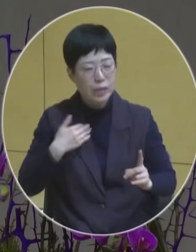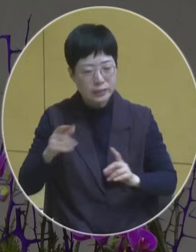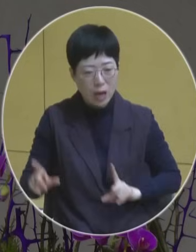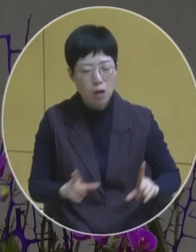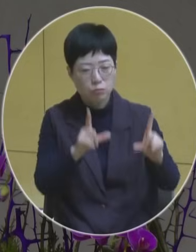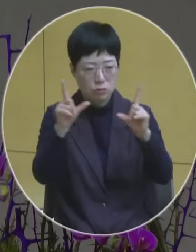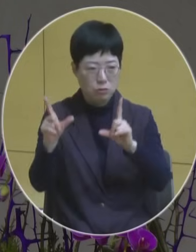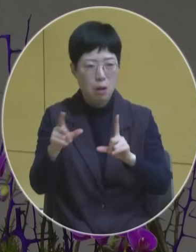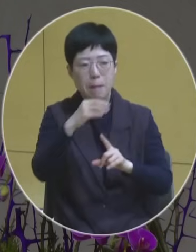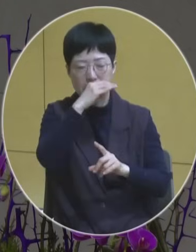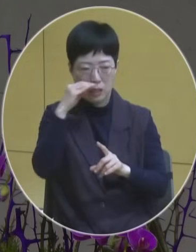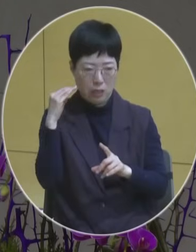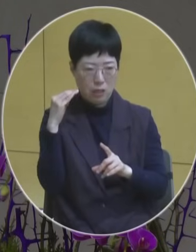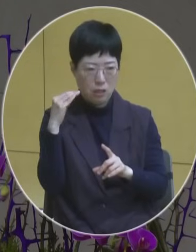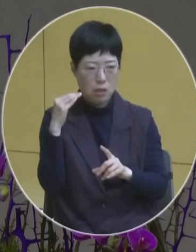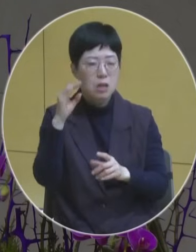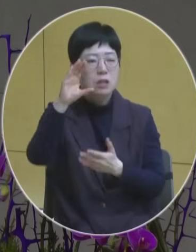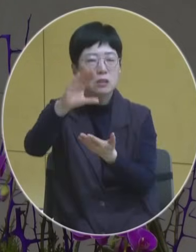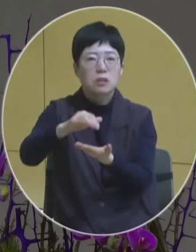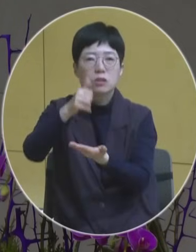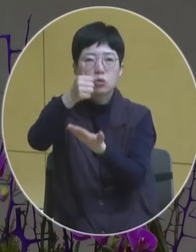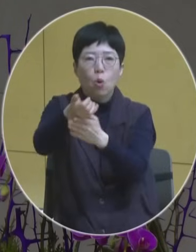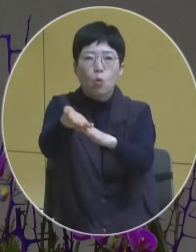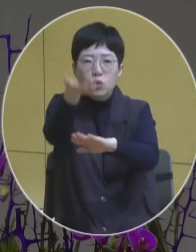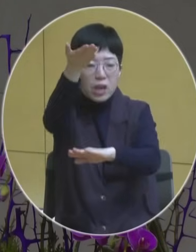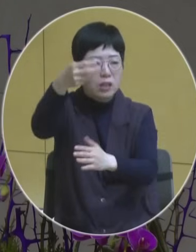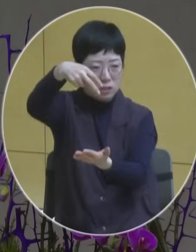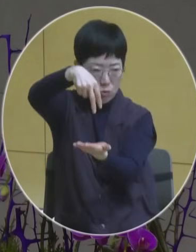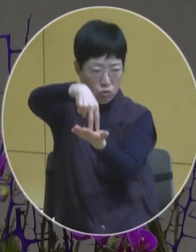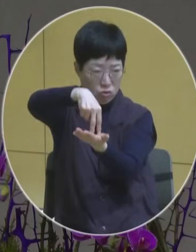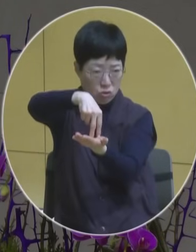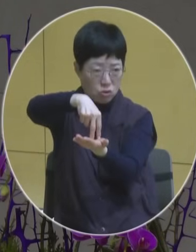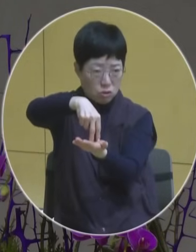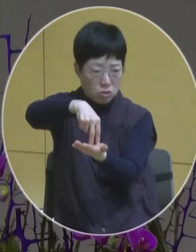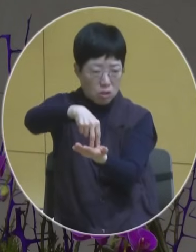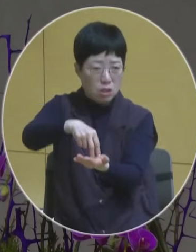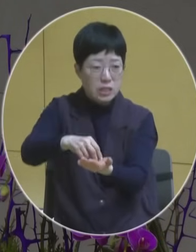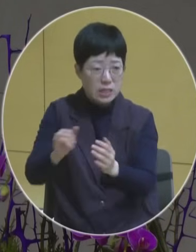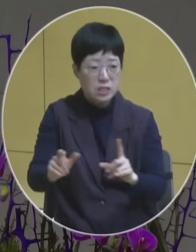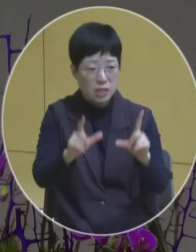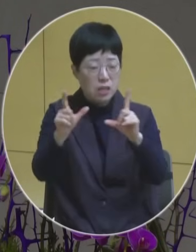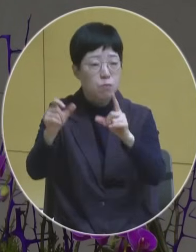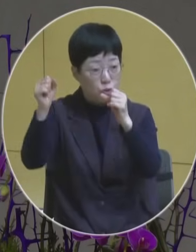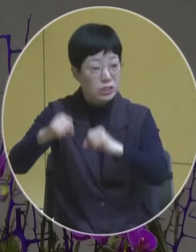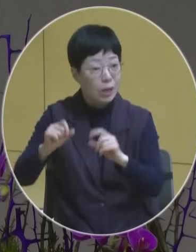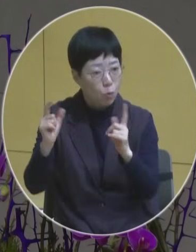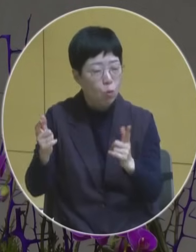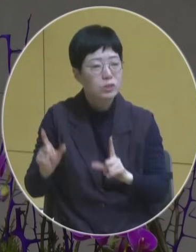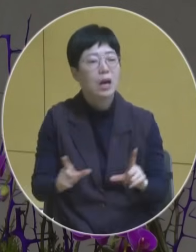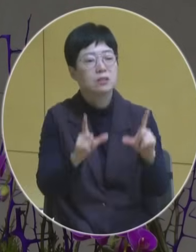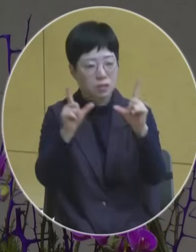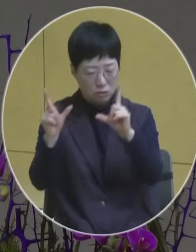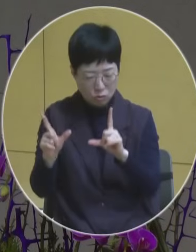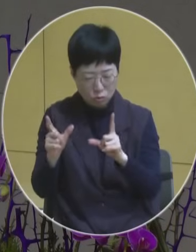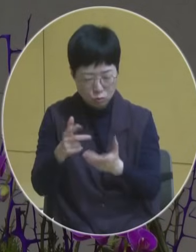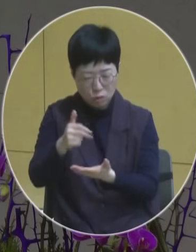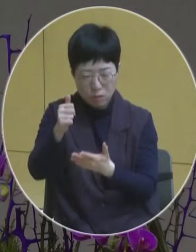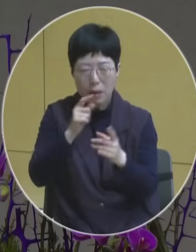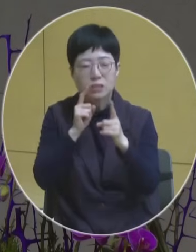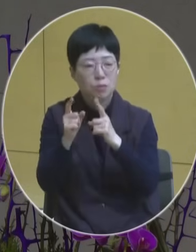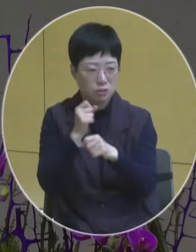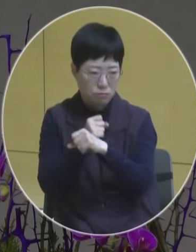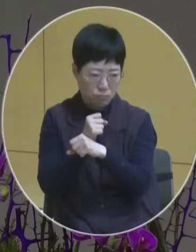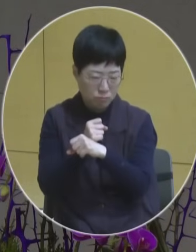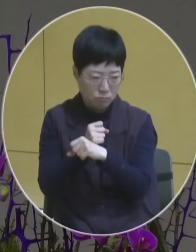삶을 바로 그리스도 위에 세워나가는 그런 인생들이 무너지지 않고 살아간다고 주님께서